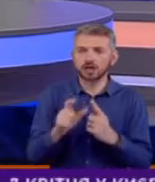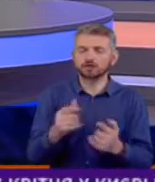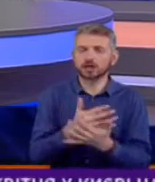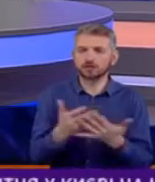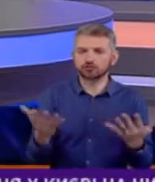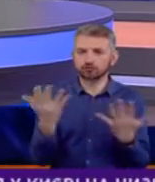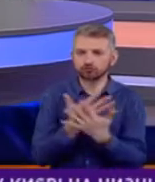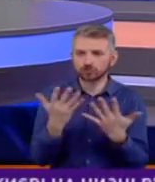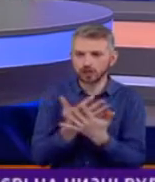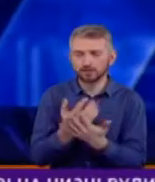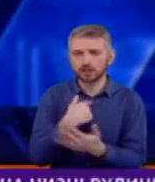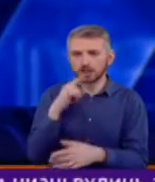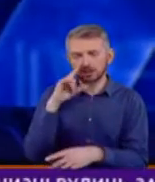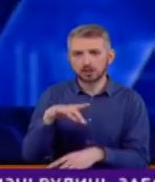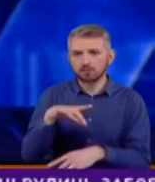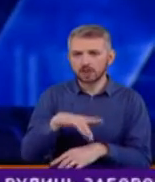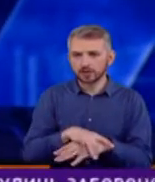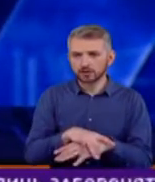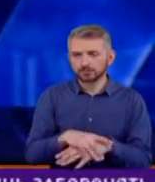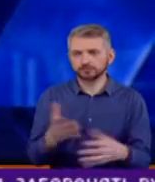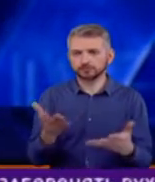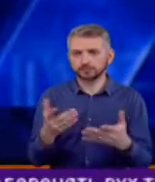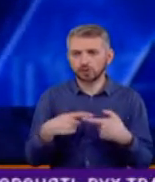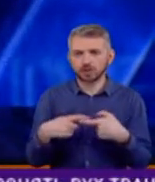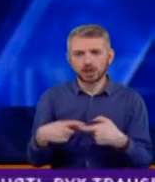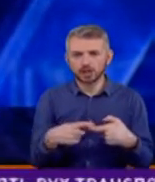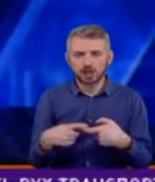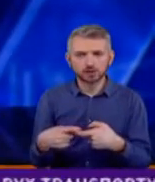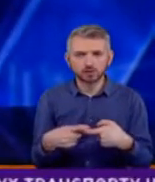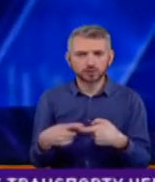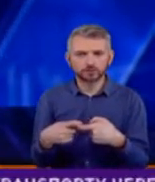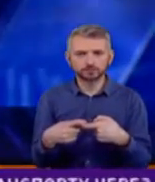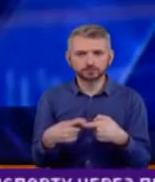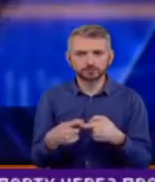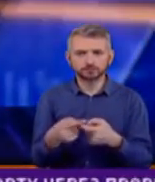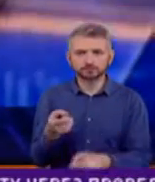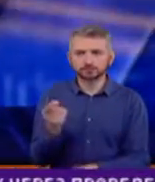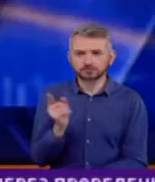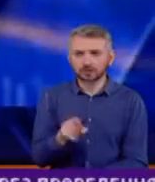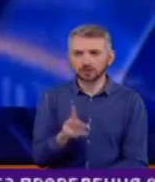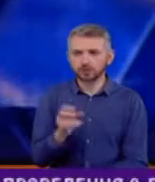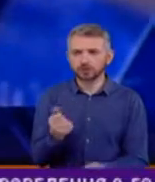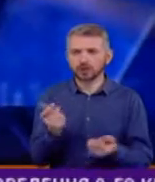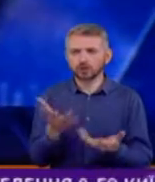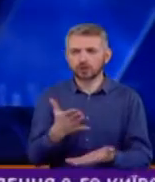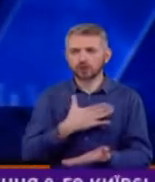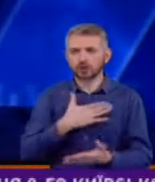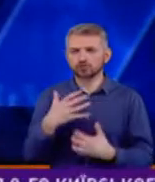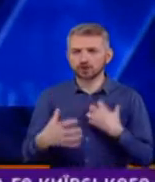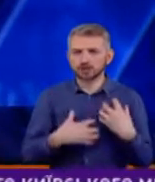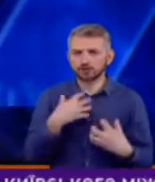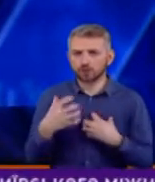различных сюжетов, я заметила некую корреляцию того, насколько наше